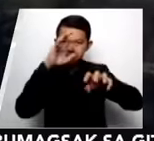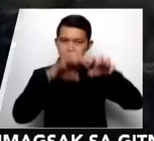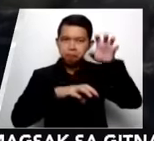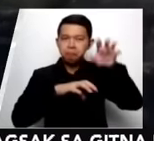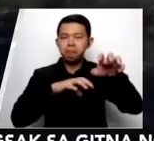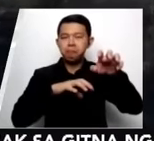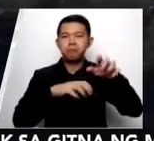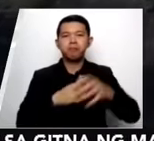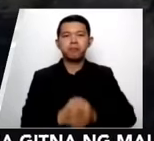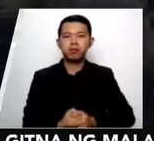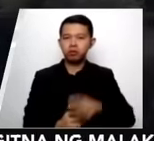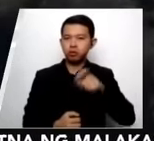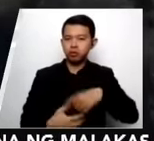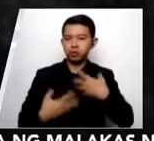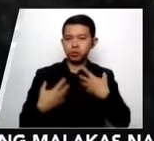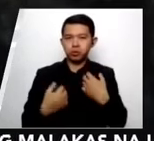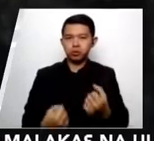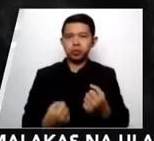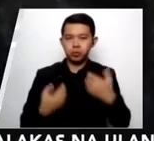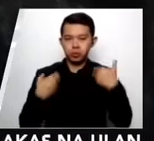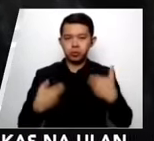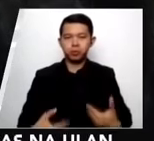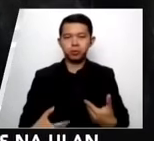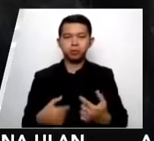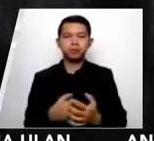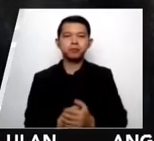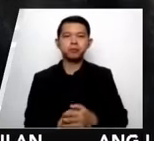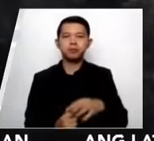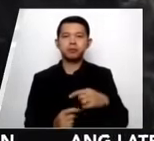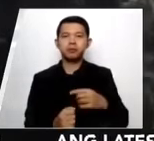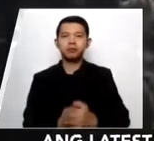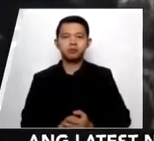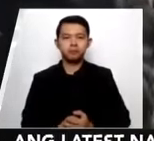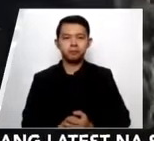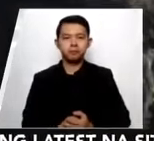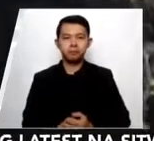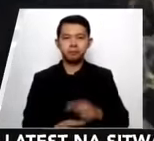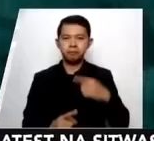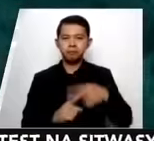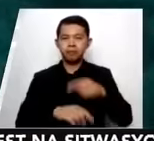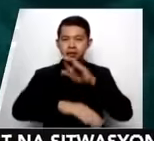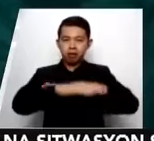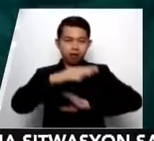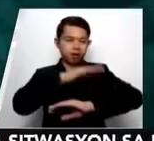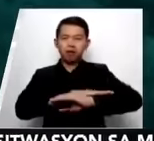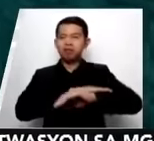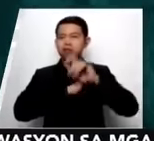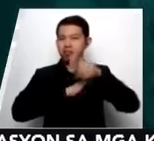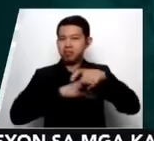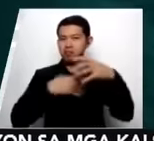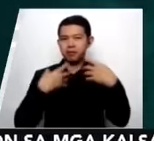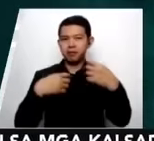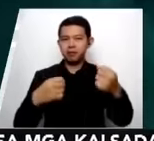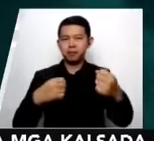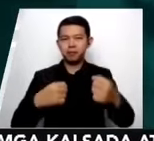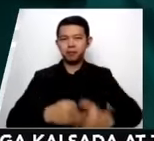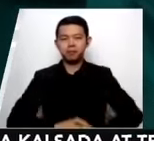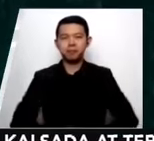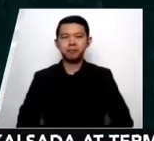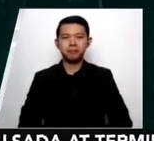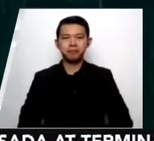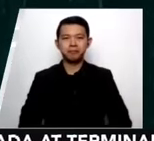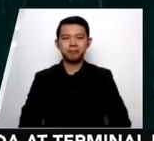sigmura, kailangan din tibay ng binti at braso. Huwag mong bibitawan yung brake